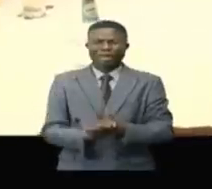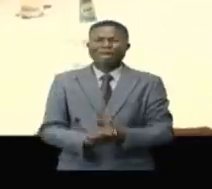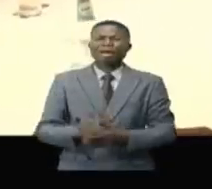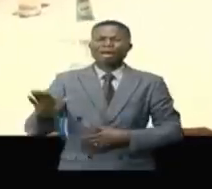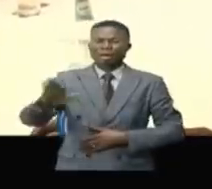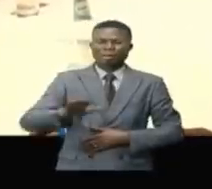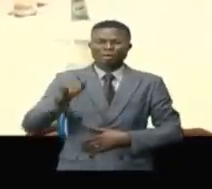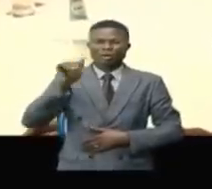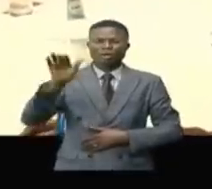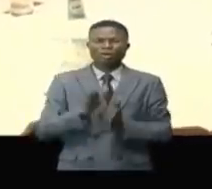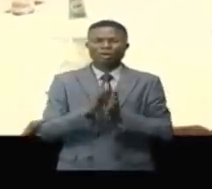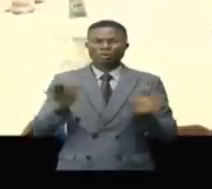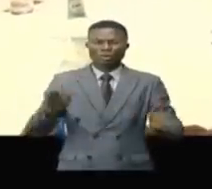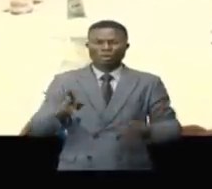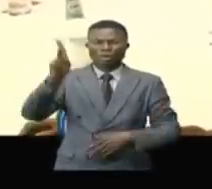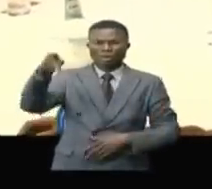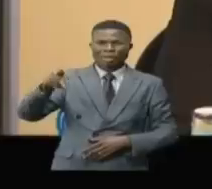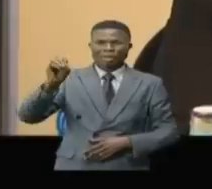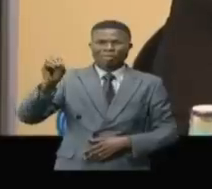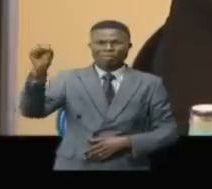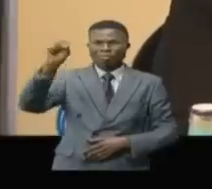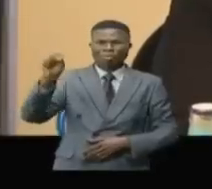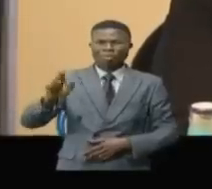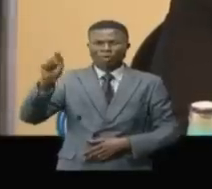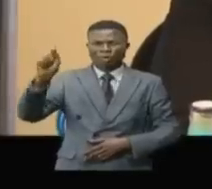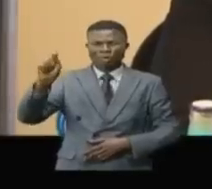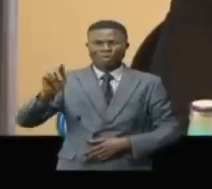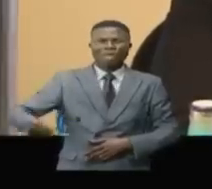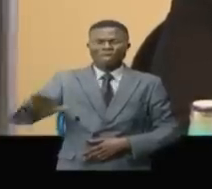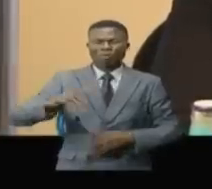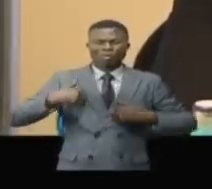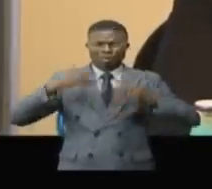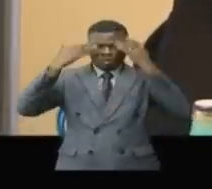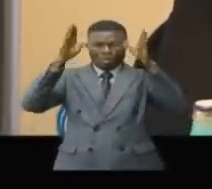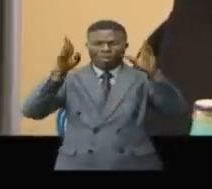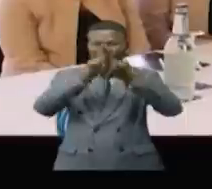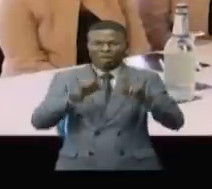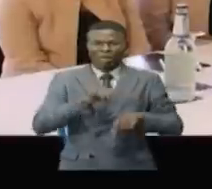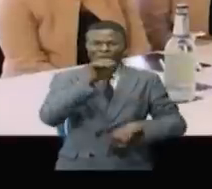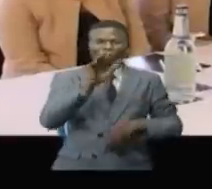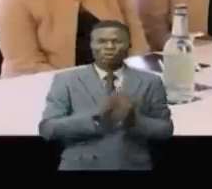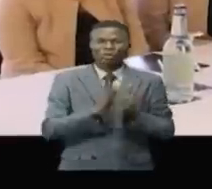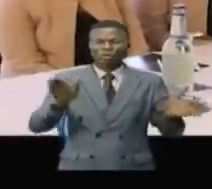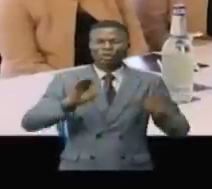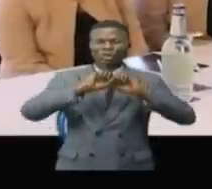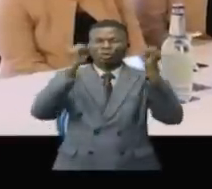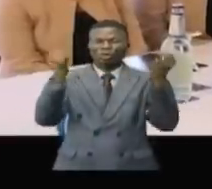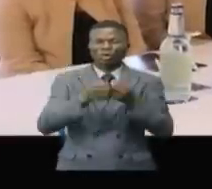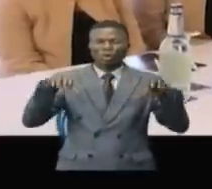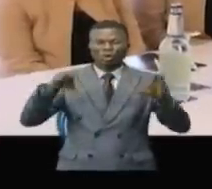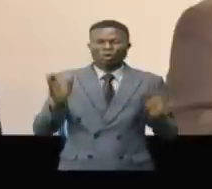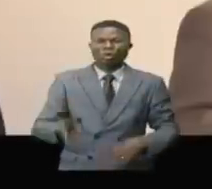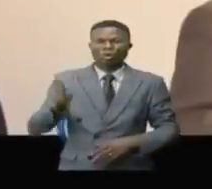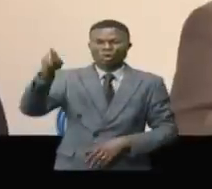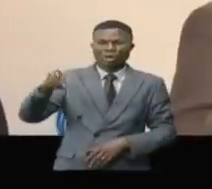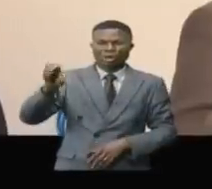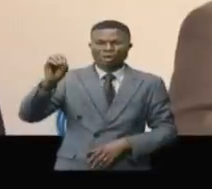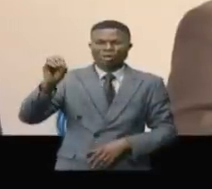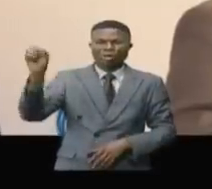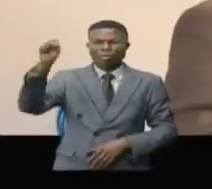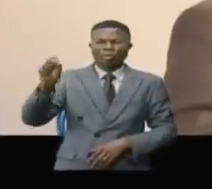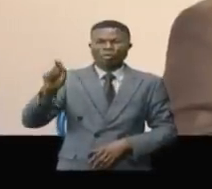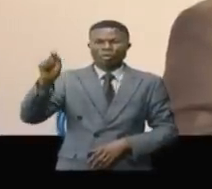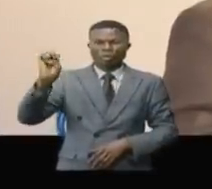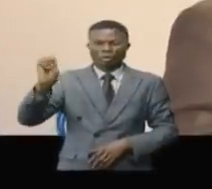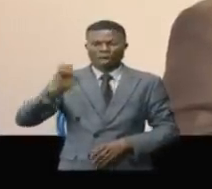le directeur général de la Poste égyptienne, Chérif Farouk, et le directeur général de la Société congolaise des postes et